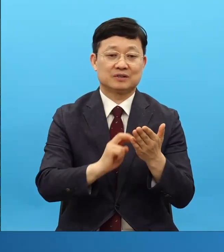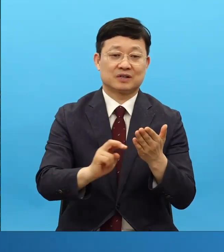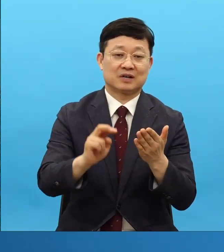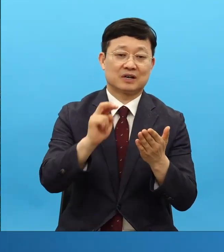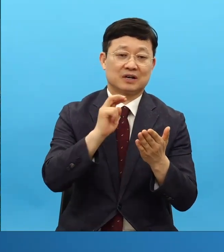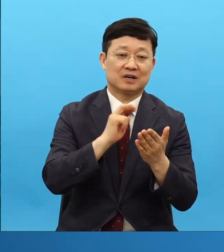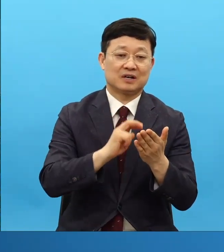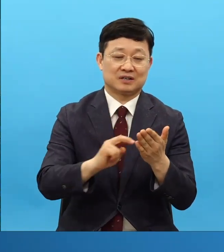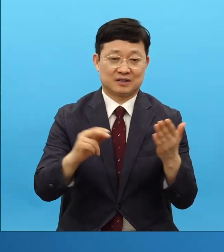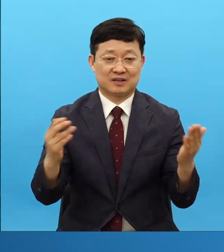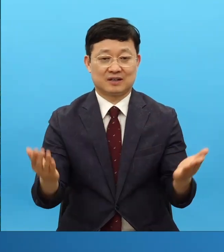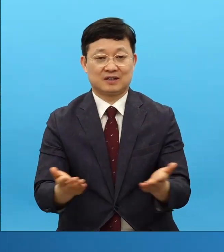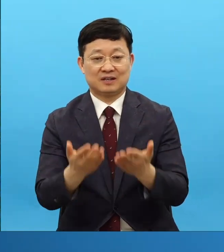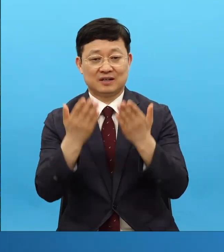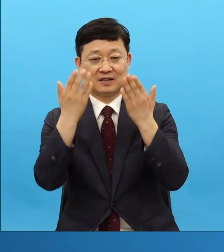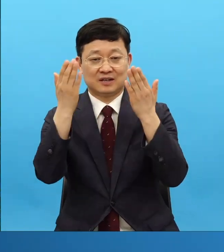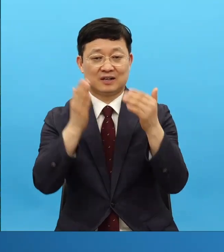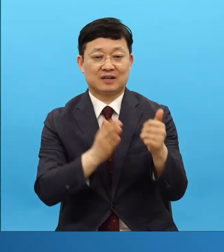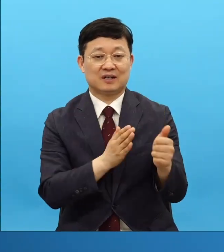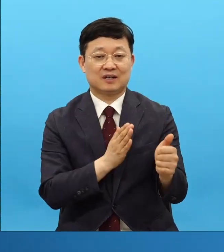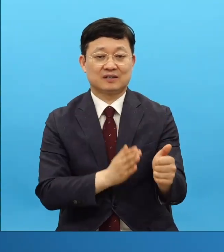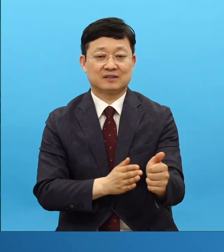성도여